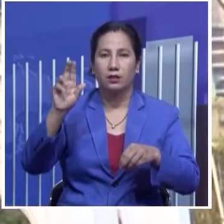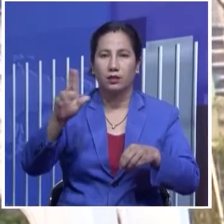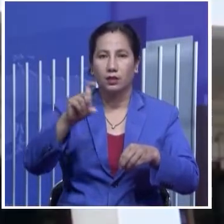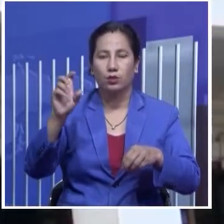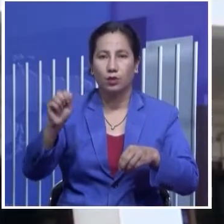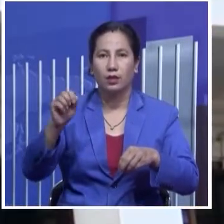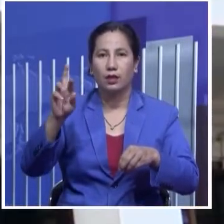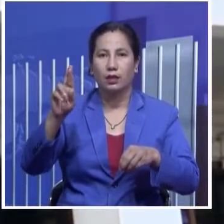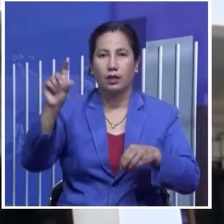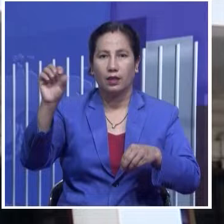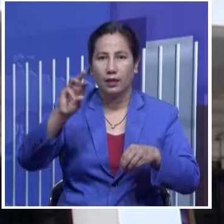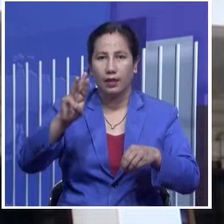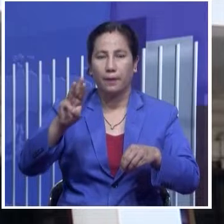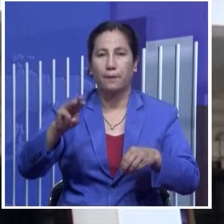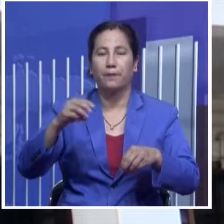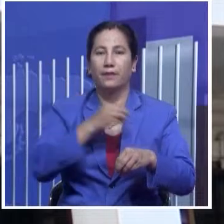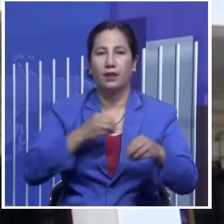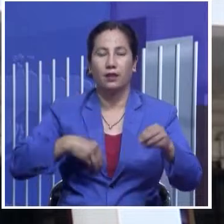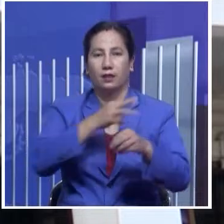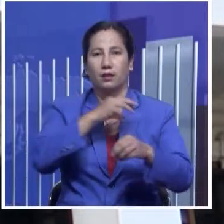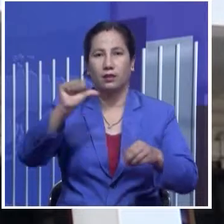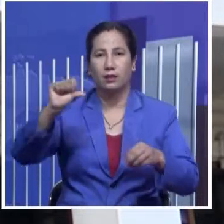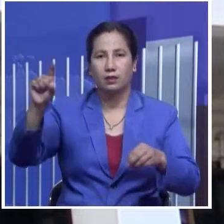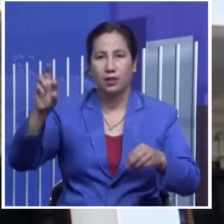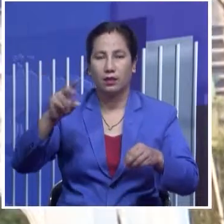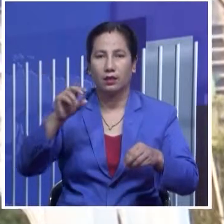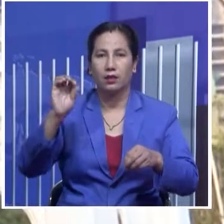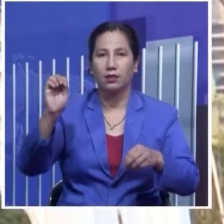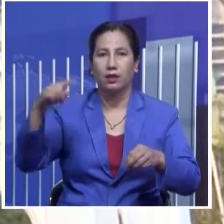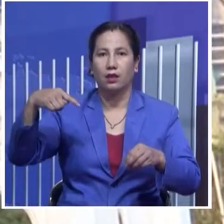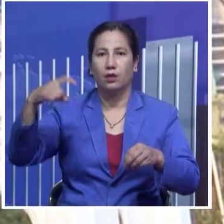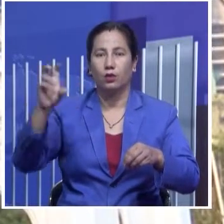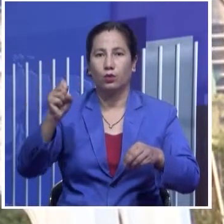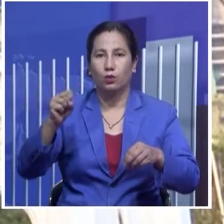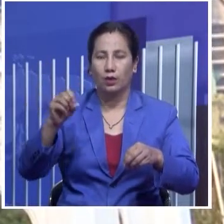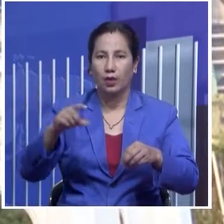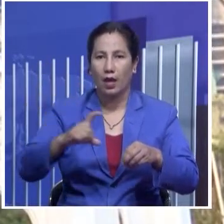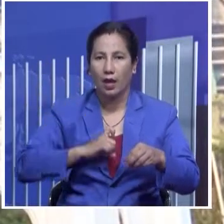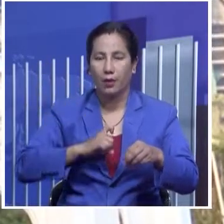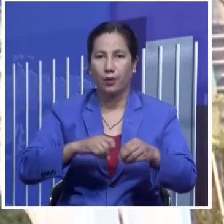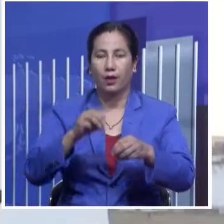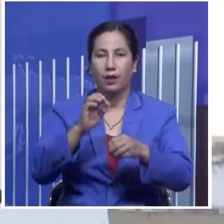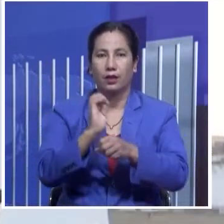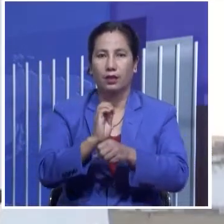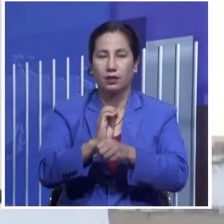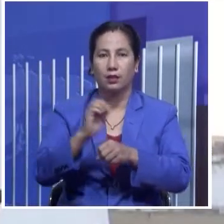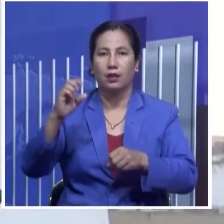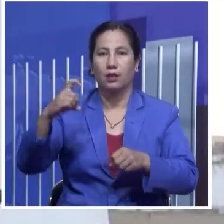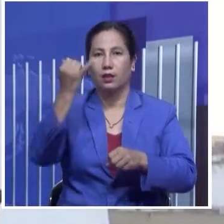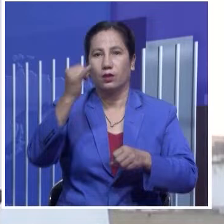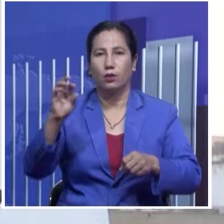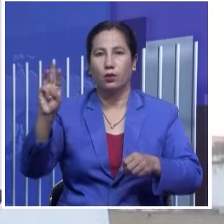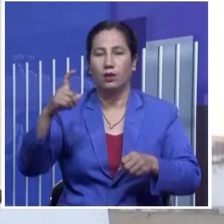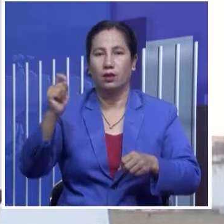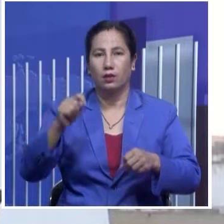पौड्याल, रामप्रसाद भण्डारी, डाक्टर जानकी कुमारी तुलाधार, सगुन शमशेर राणा, आयोगका सचिव गोकर्णमणि दुवाडी